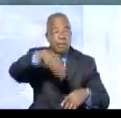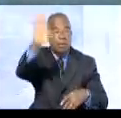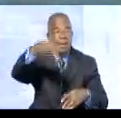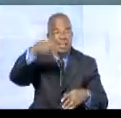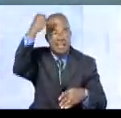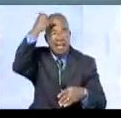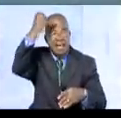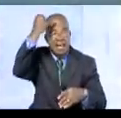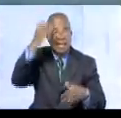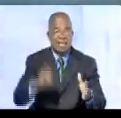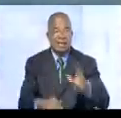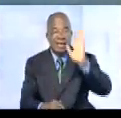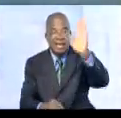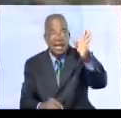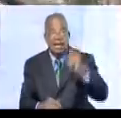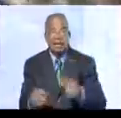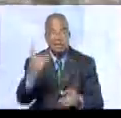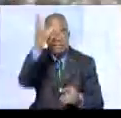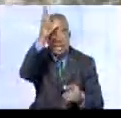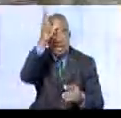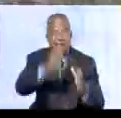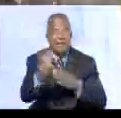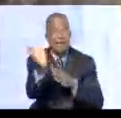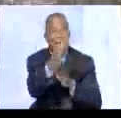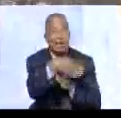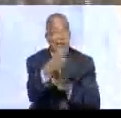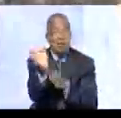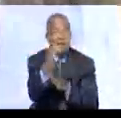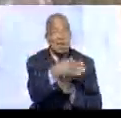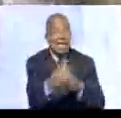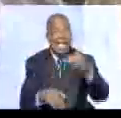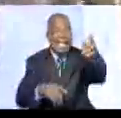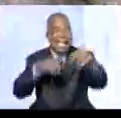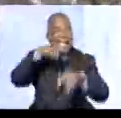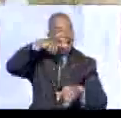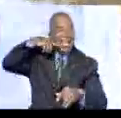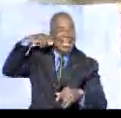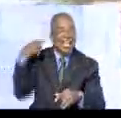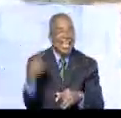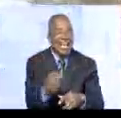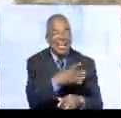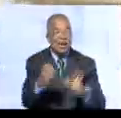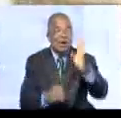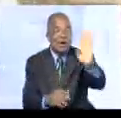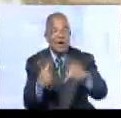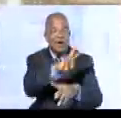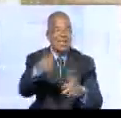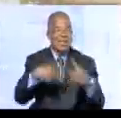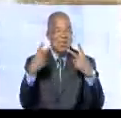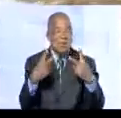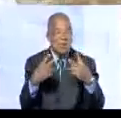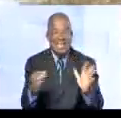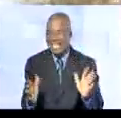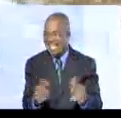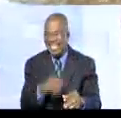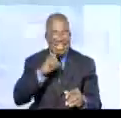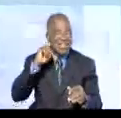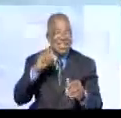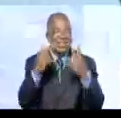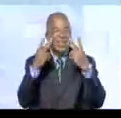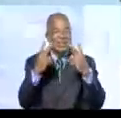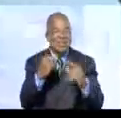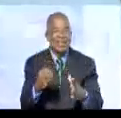de production du centre récemment réhabilité, des millions de mâchoirons. Le ministre de l'Agriculture et de la Pêche du Maroc a pris